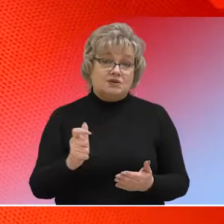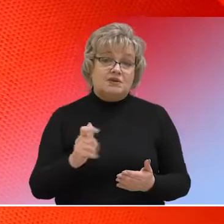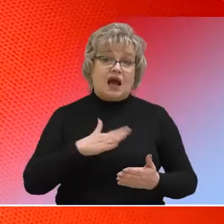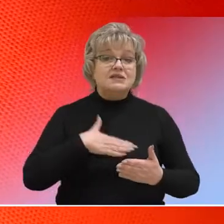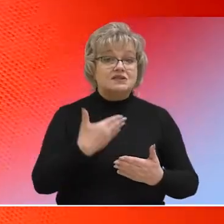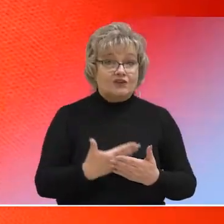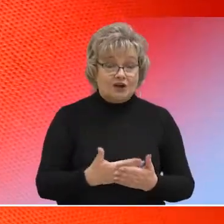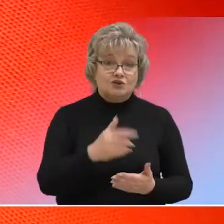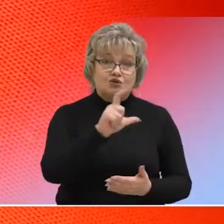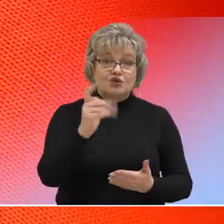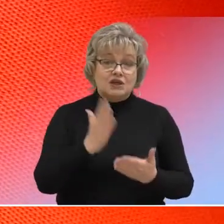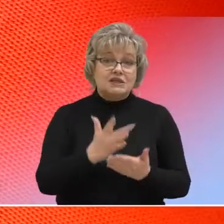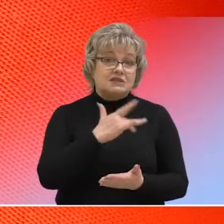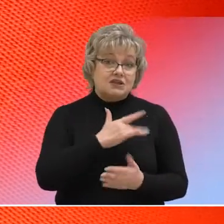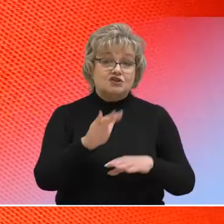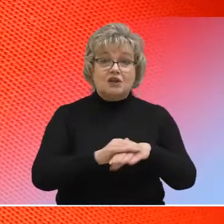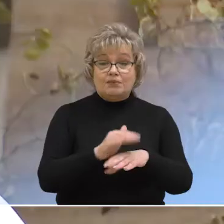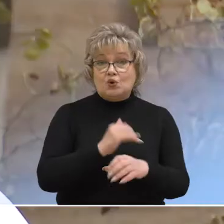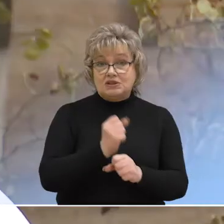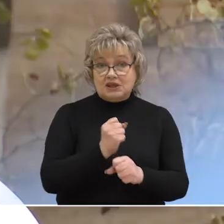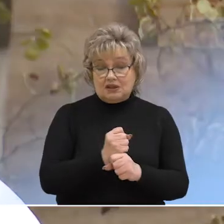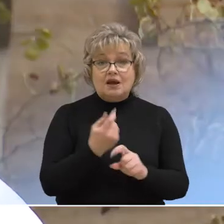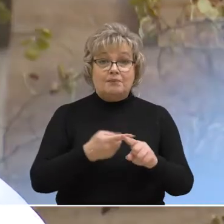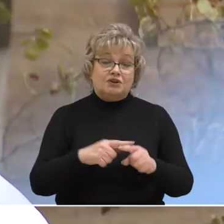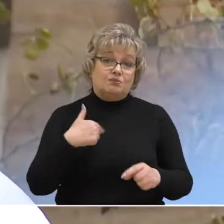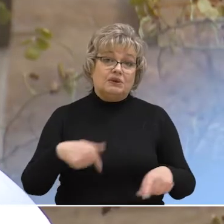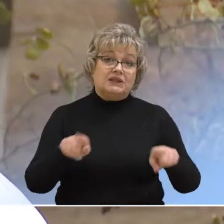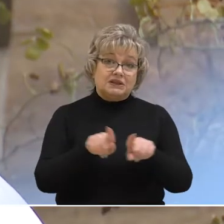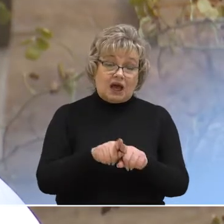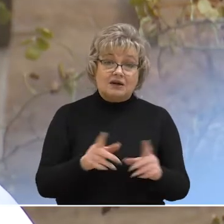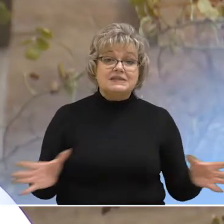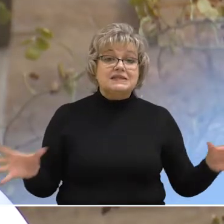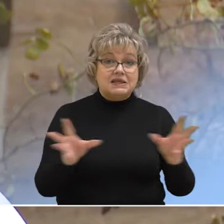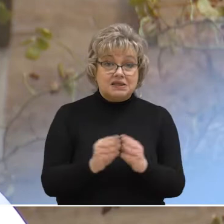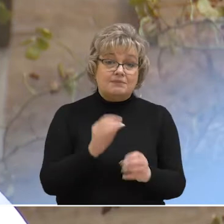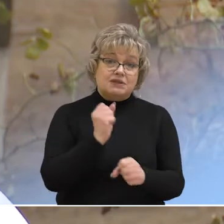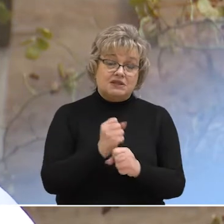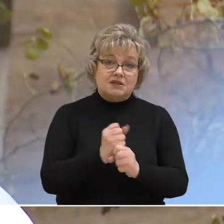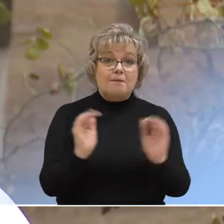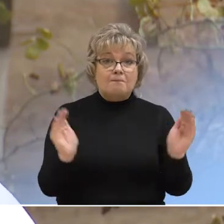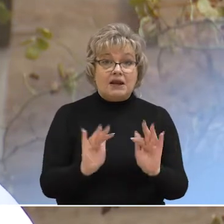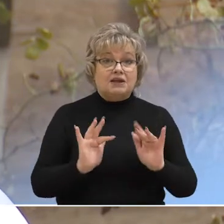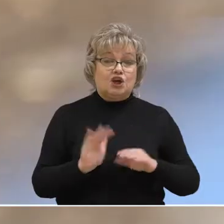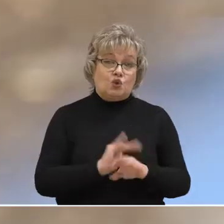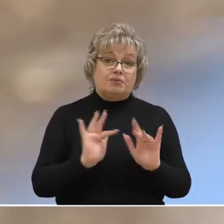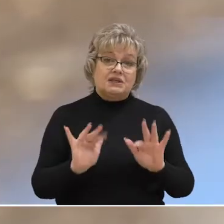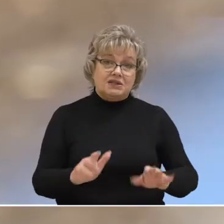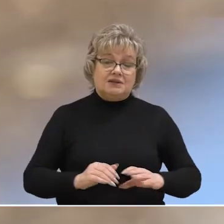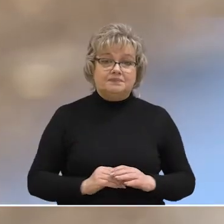у людей есть сердце это желание делать добро, поэтому мы вот так все соединяемся и делаем такое маленькое дело доброе.